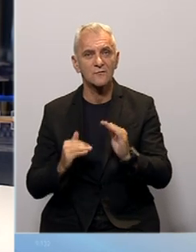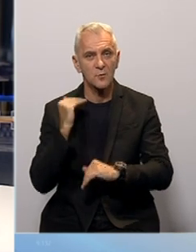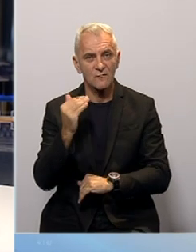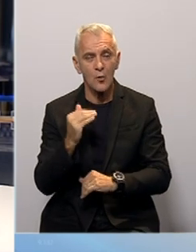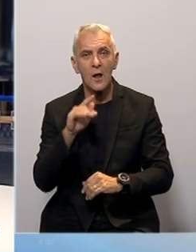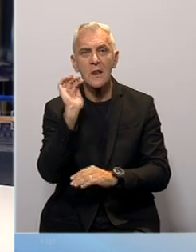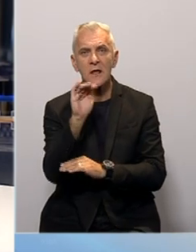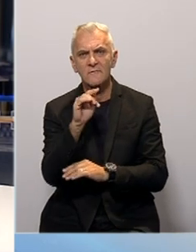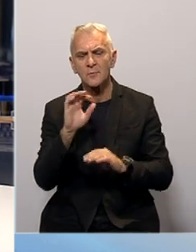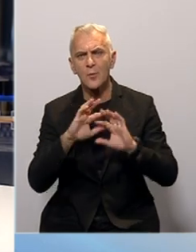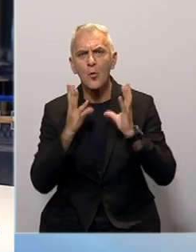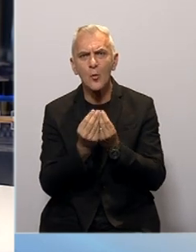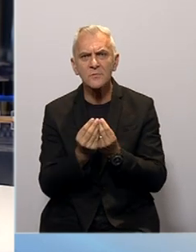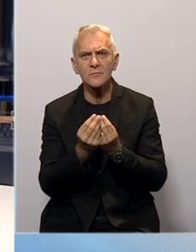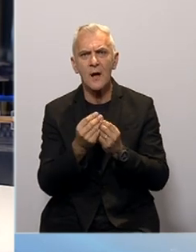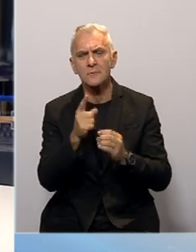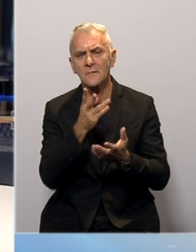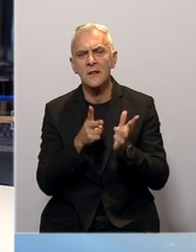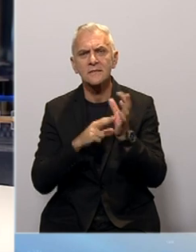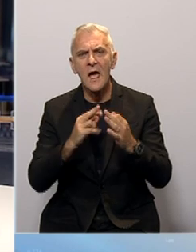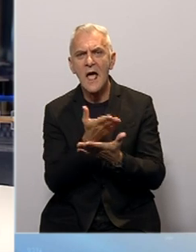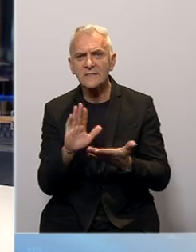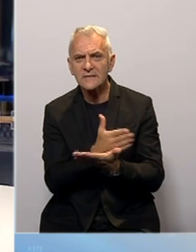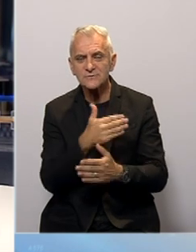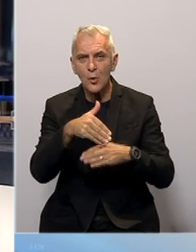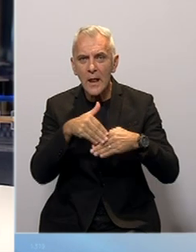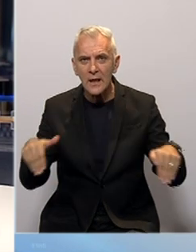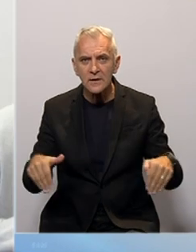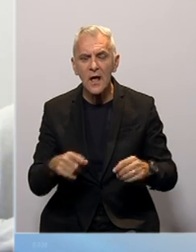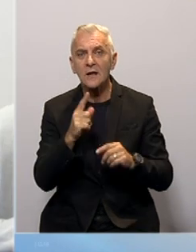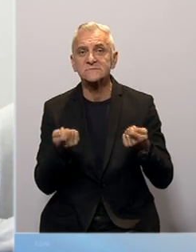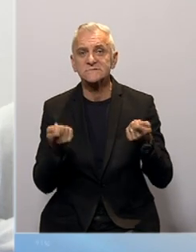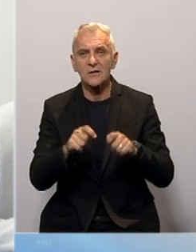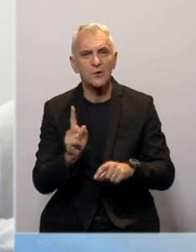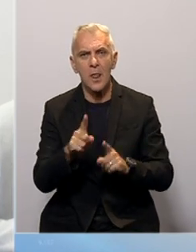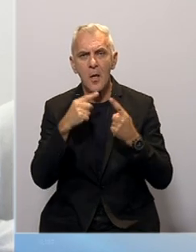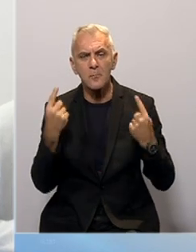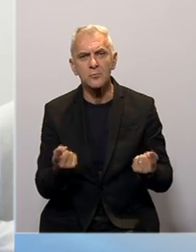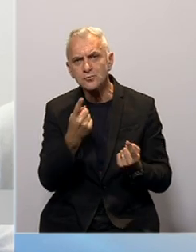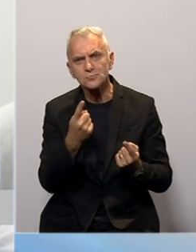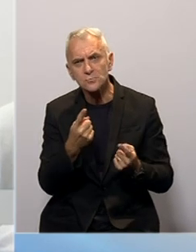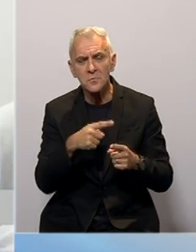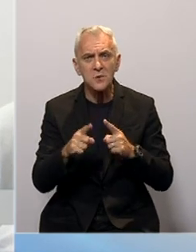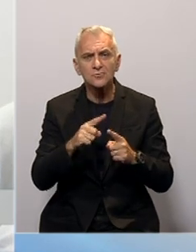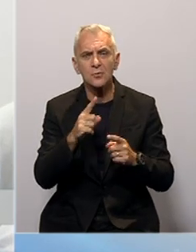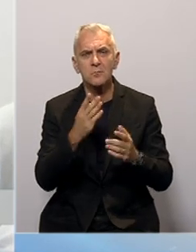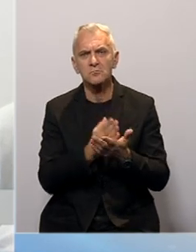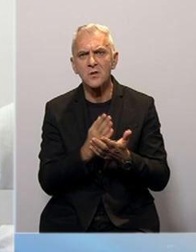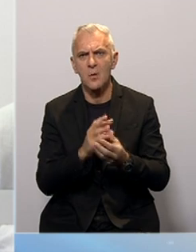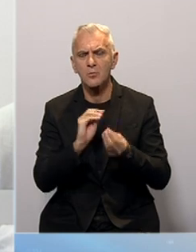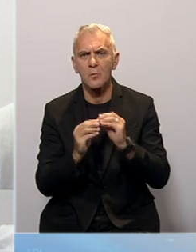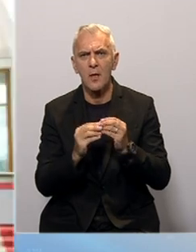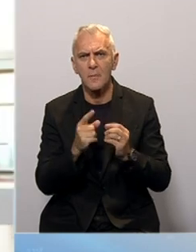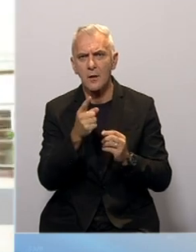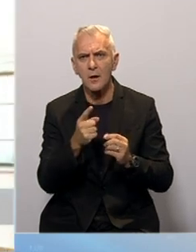državnom nivou o najavljenim okupljanjima na entitetskoj liniji. Zaključeno je da ne postoje indicije da će doći do narušavanja javnog reda i